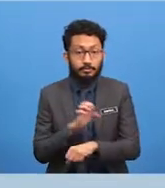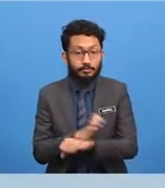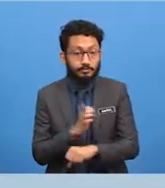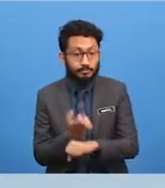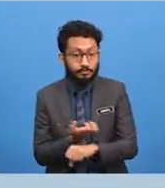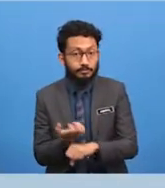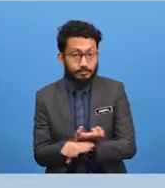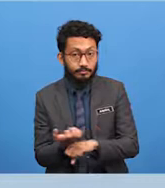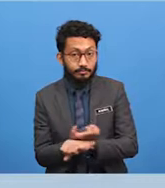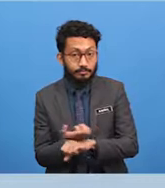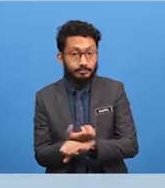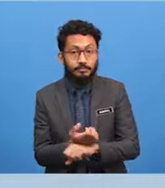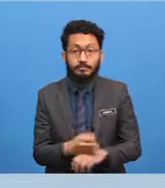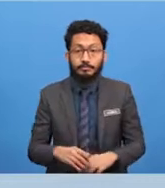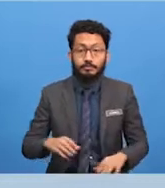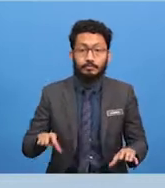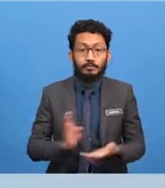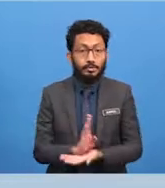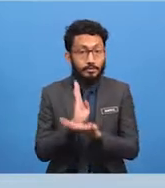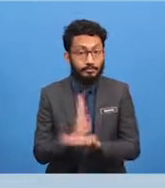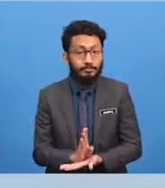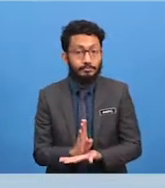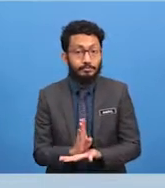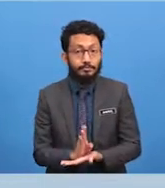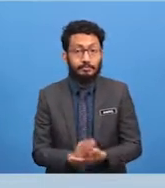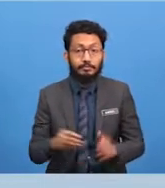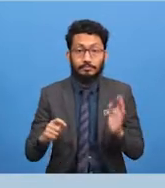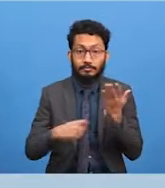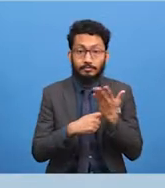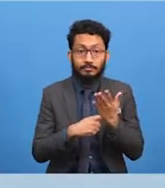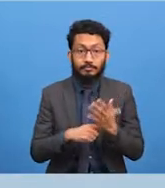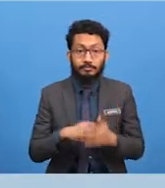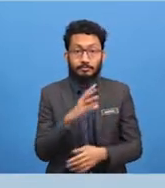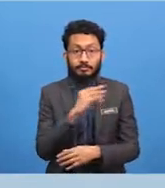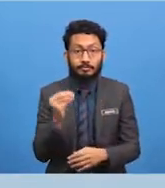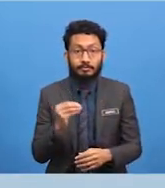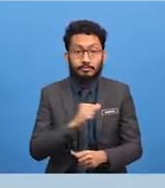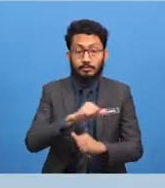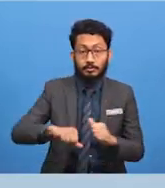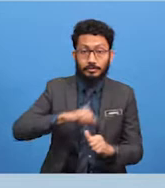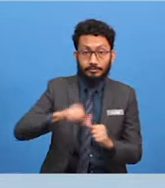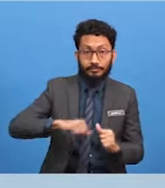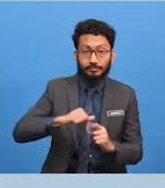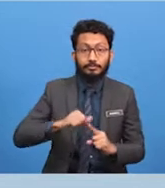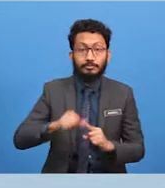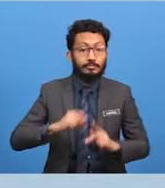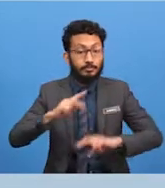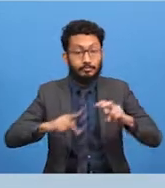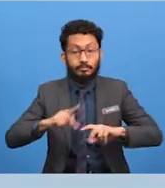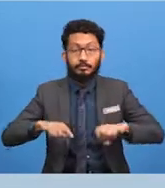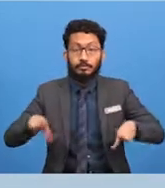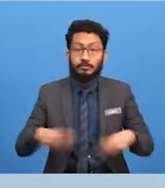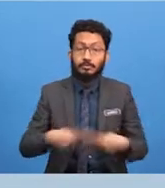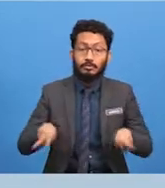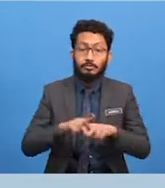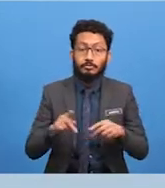sosiobudaya, politik dan perundangan, teknologi dan prasarana. Kajian ini perlu dilakukan oleh